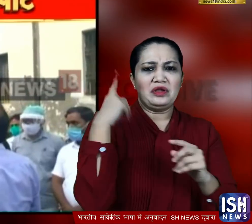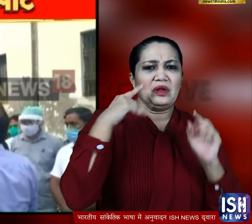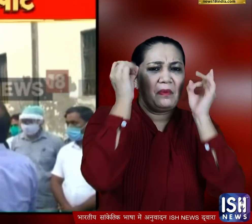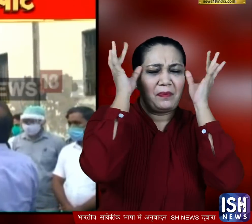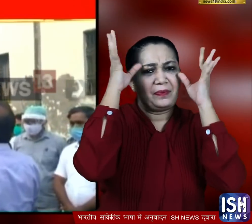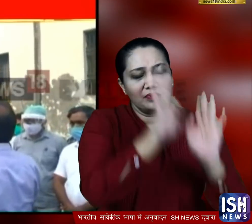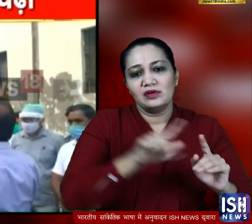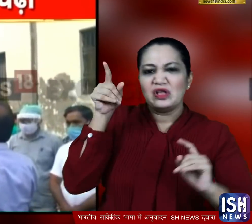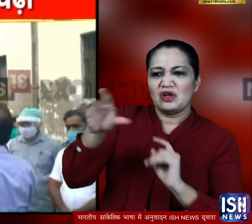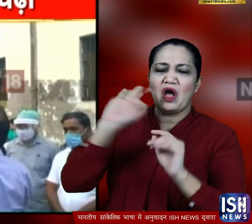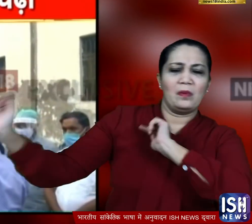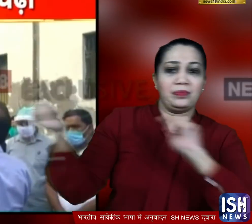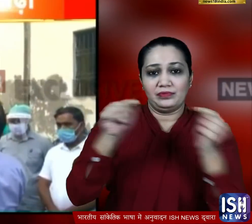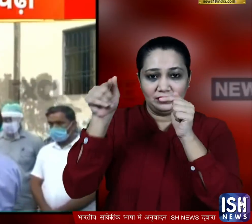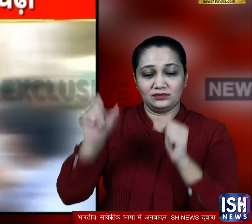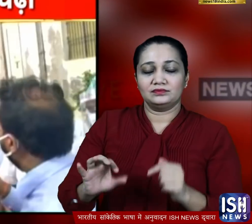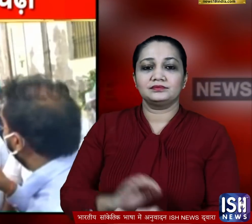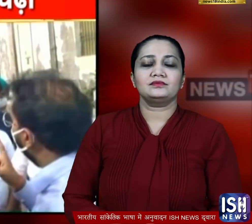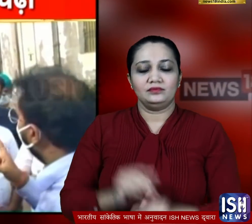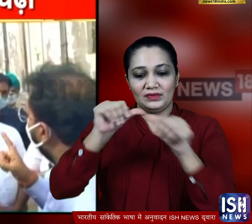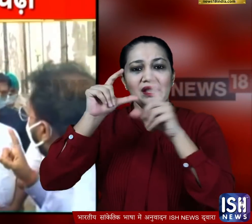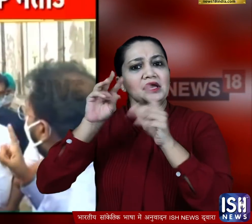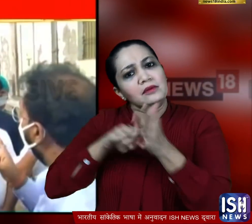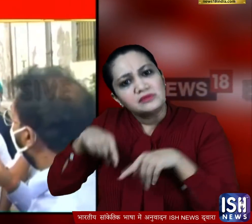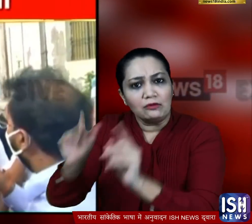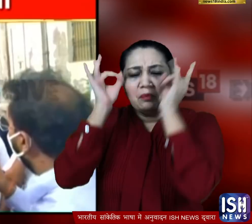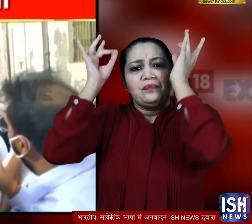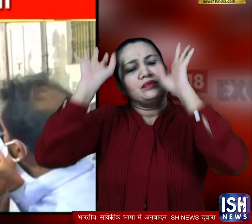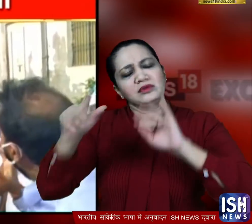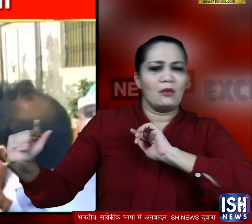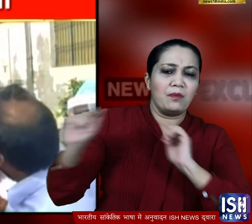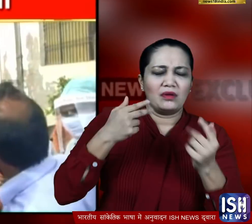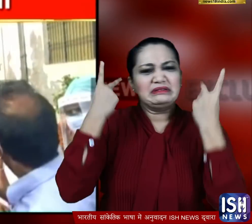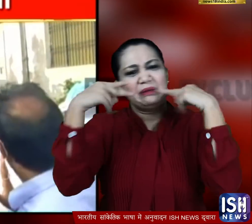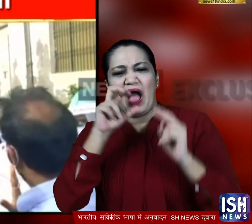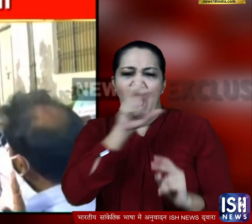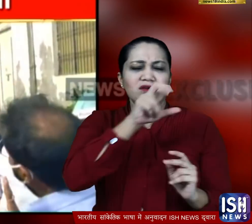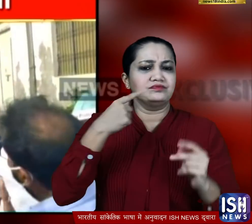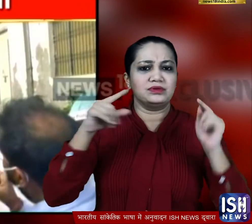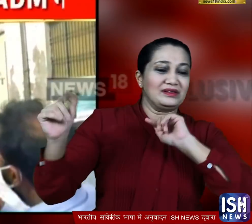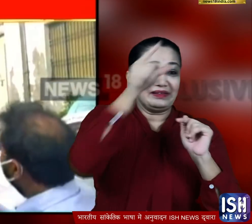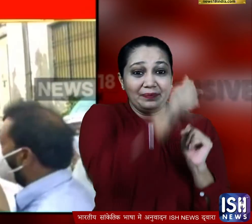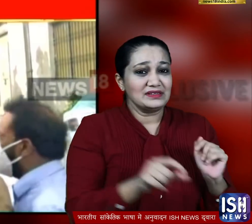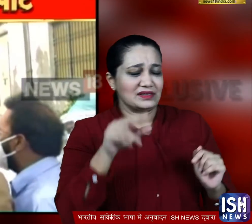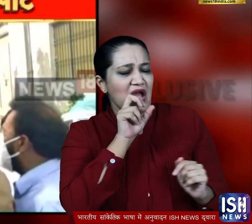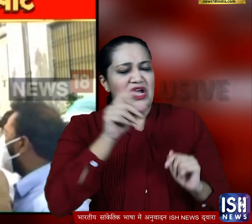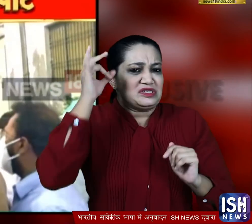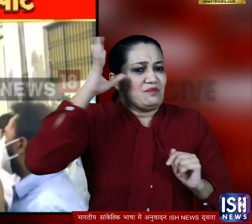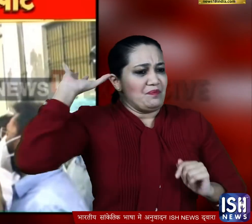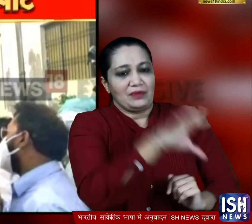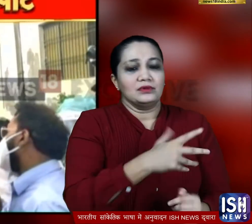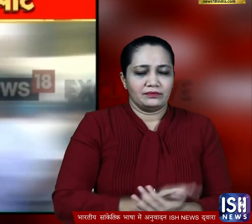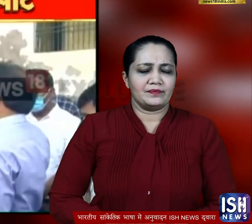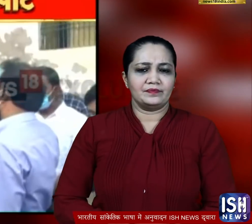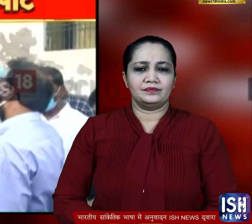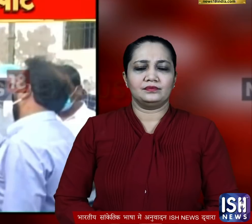नेता भड़क गए और उस अधिकारी से बहस करने लगे। इस बीच एडीएम का भी पारा चढ़ गया और उन्होंने ऊंची आवाज में बात कर रहे एक बीजेपी नेता पर अपना गुस्सा